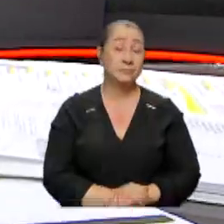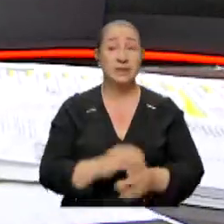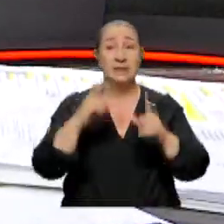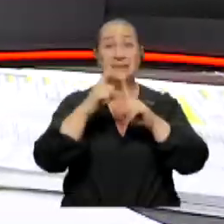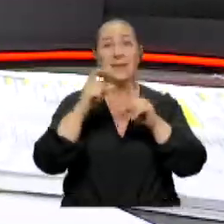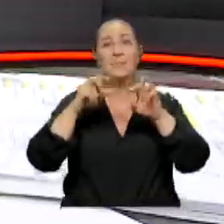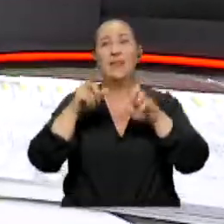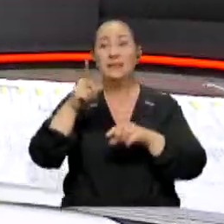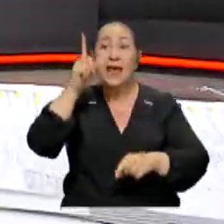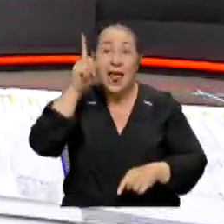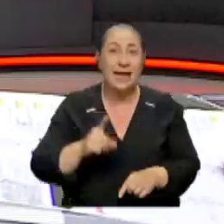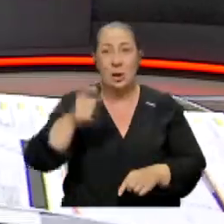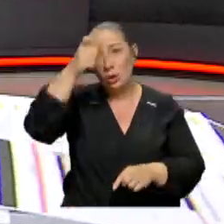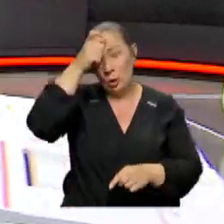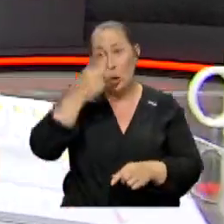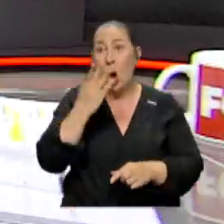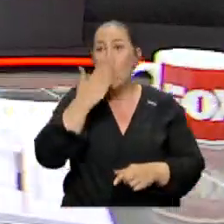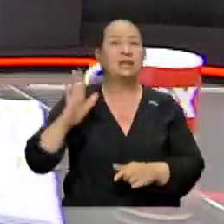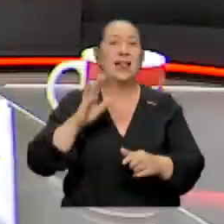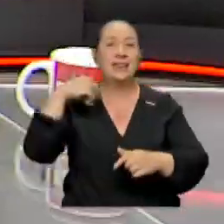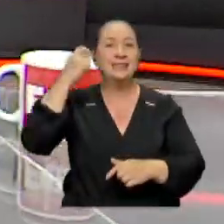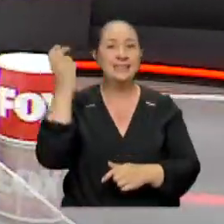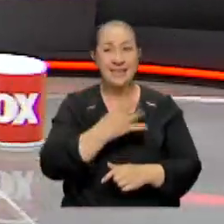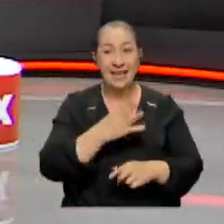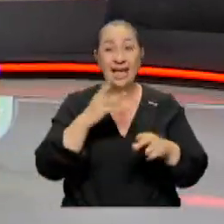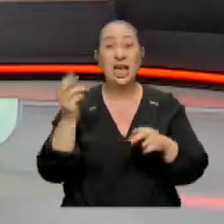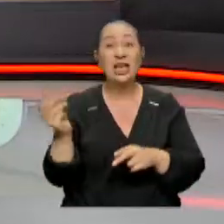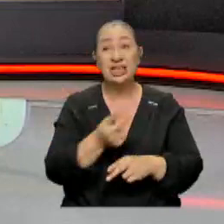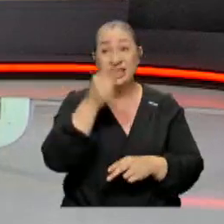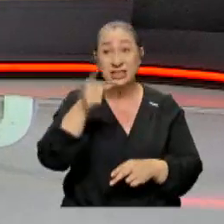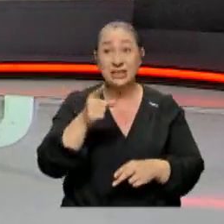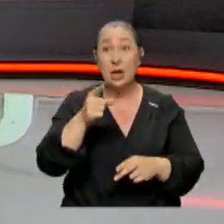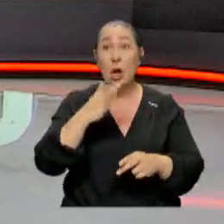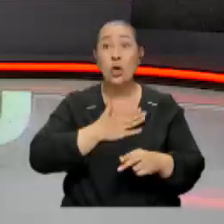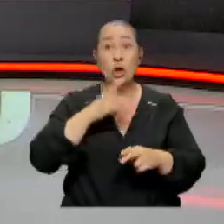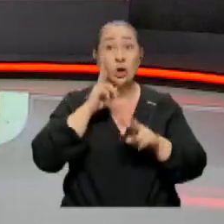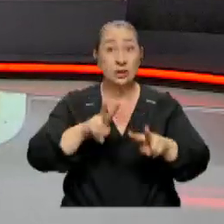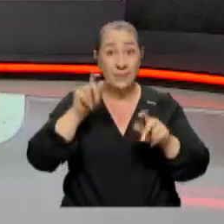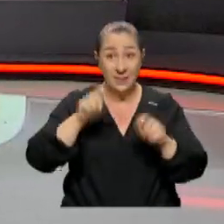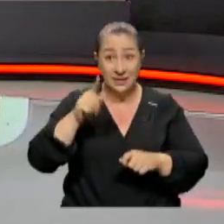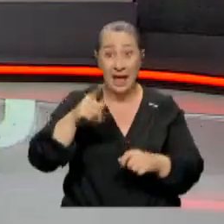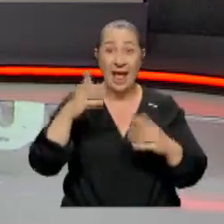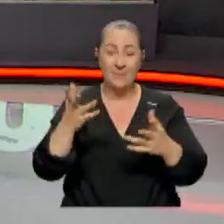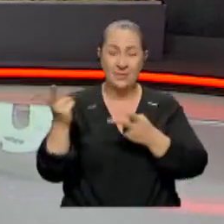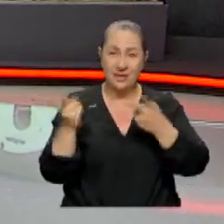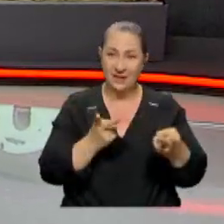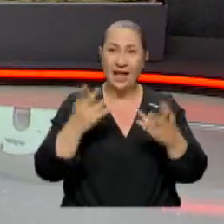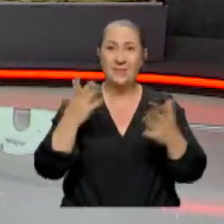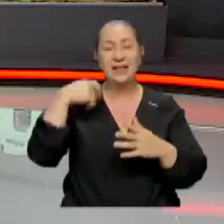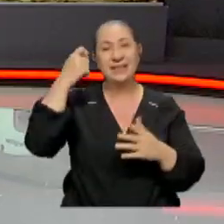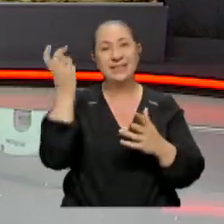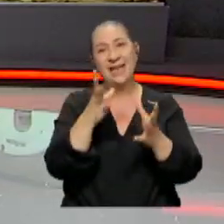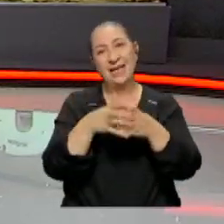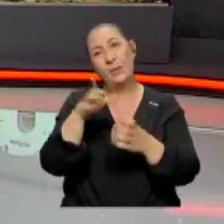Disney Plus'ın ilk yerli ve orijinal dizisi Kaçış'ın ön gösterimi yapıldı. Hem davetliler hem de dizi